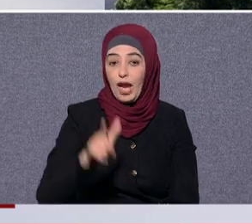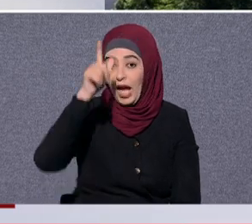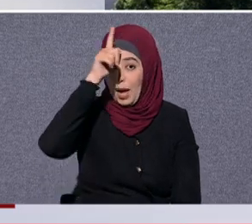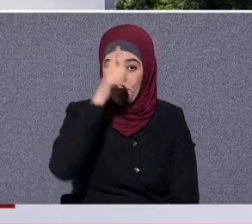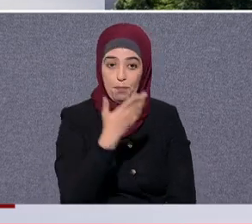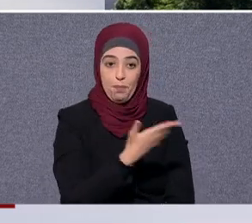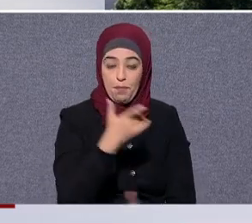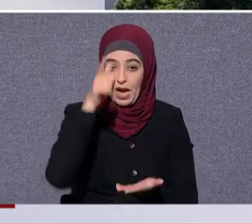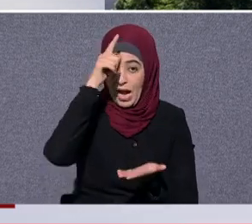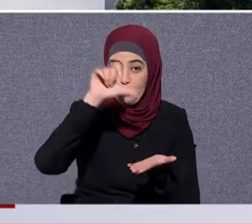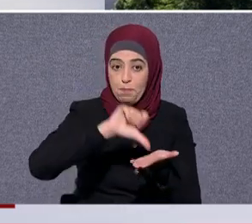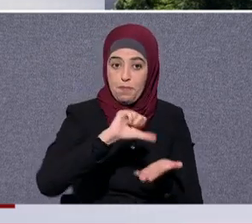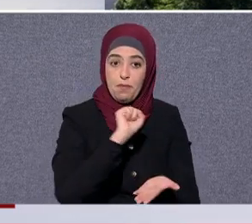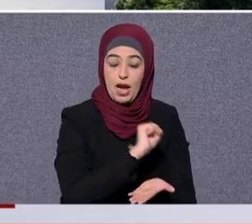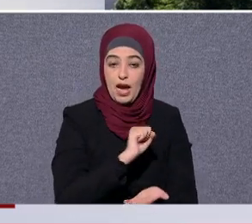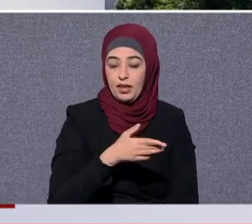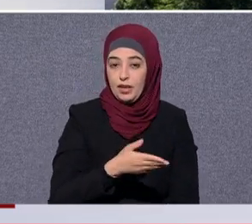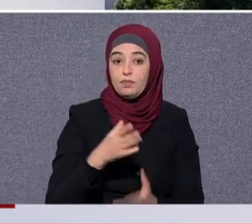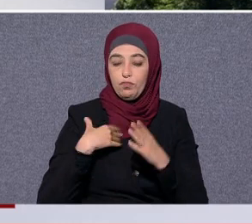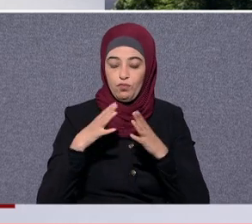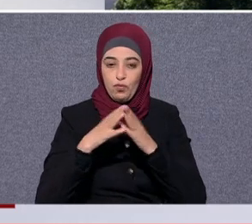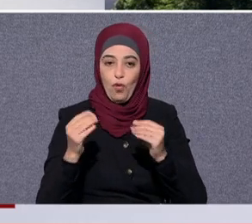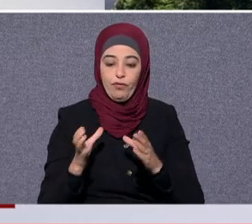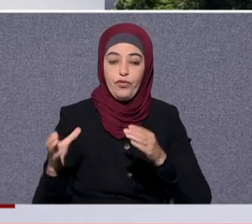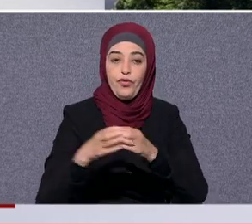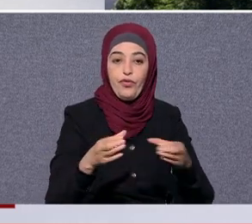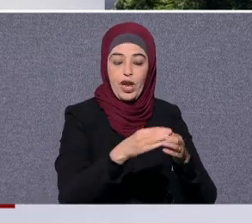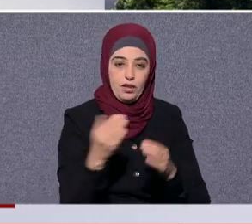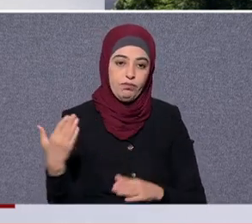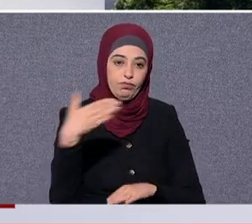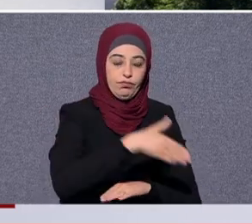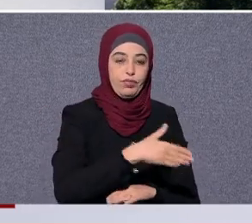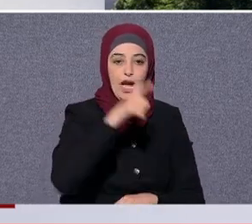لعمان العاصمة، تم إرسال عدة فرق